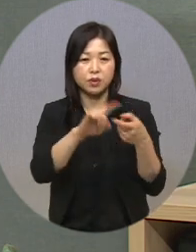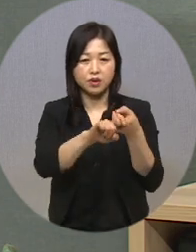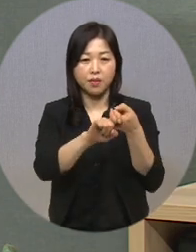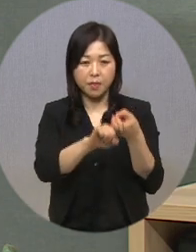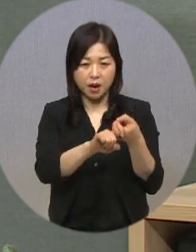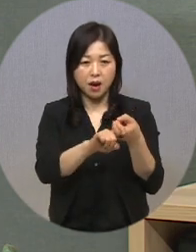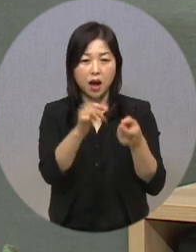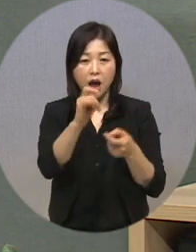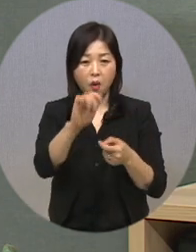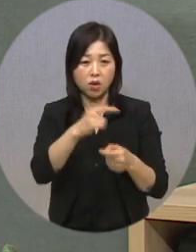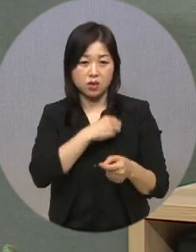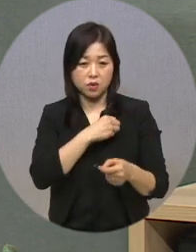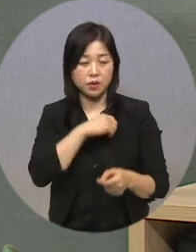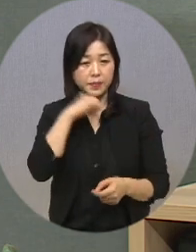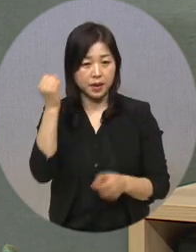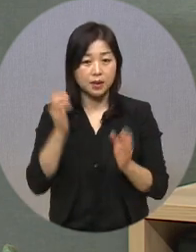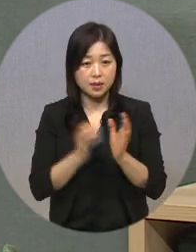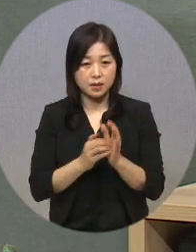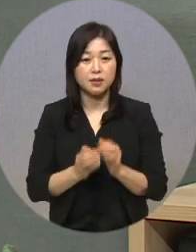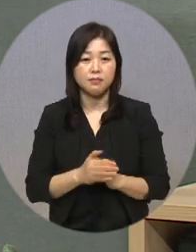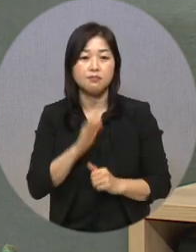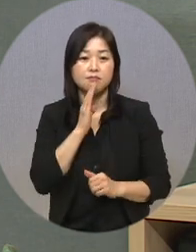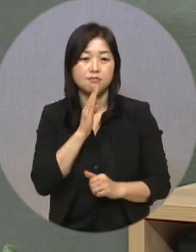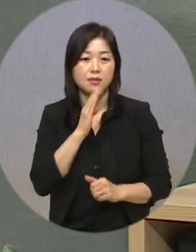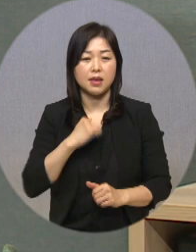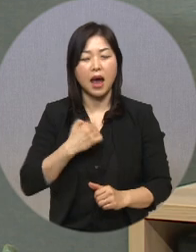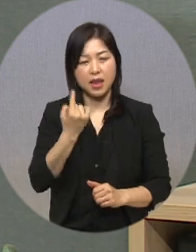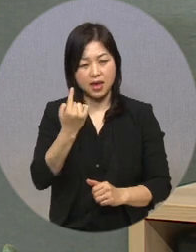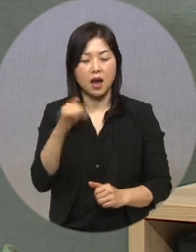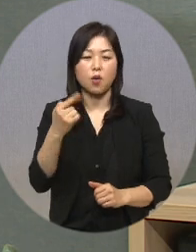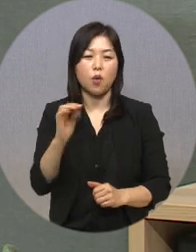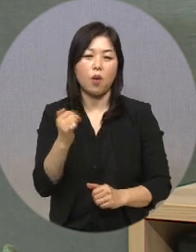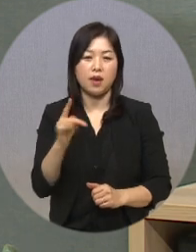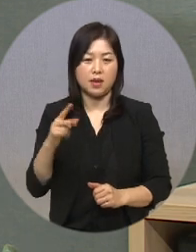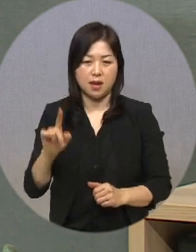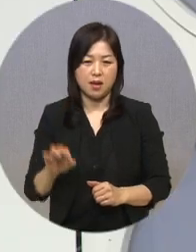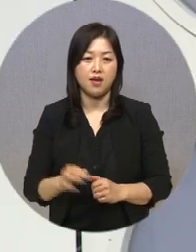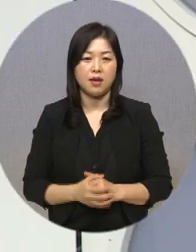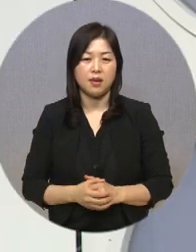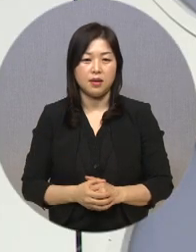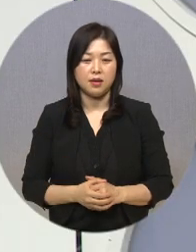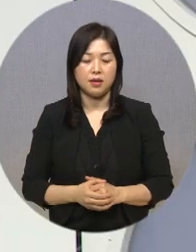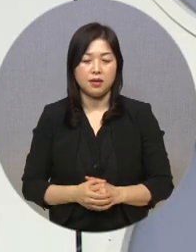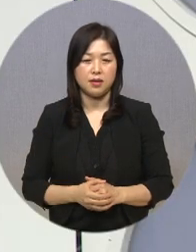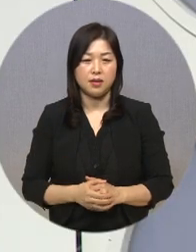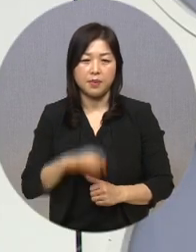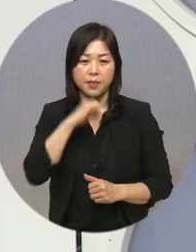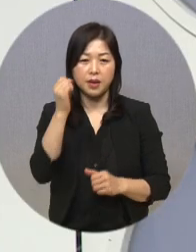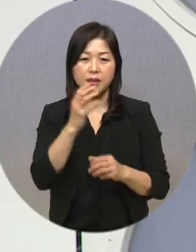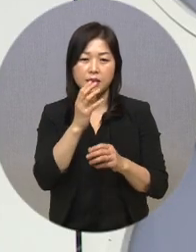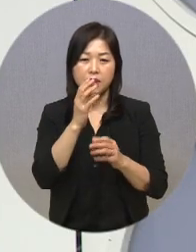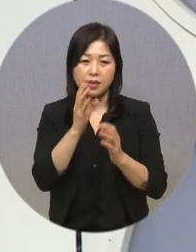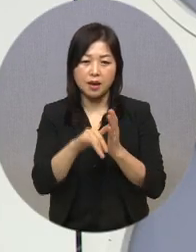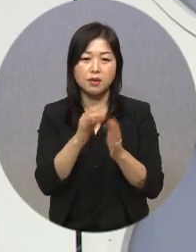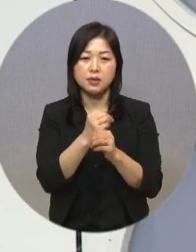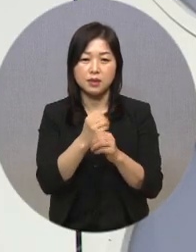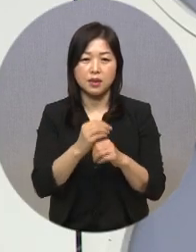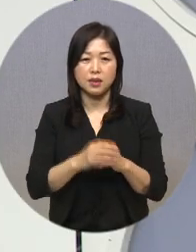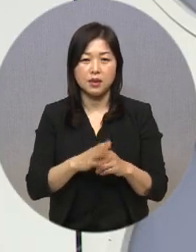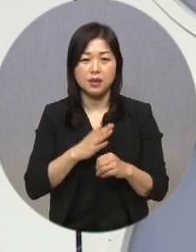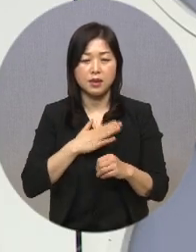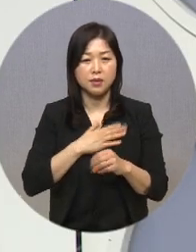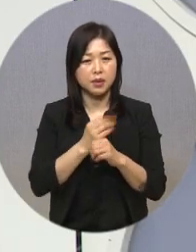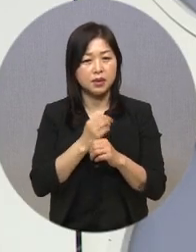예. 당선이 되셨어요. 유일한 공화당입니다. 그때가 몇 년도죠? 아이고 몇 년도는 이제 모르는데.